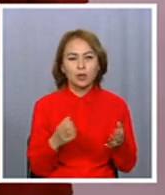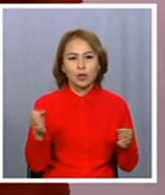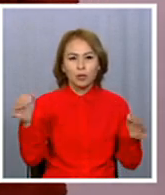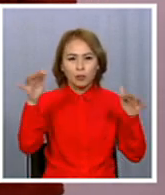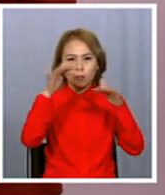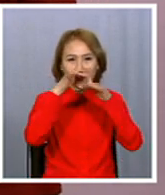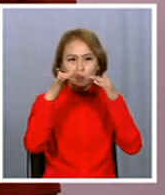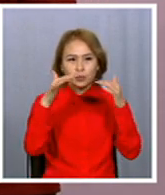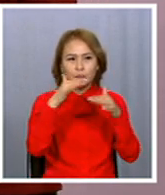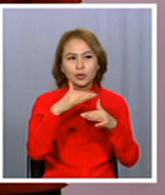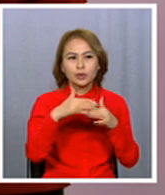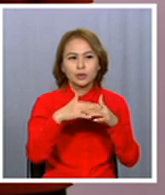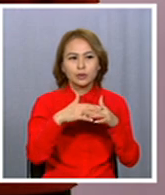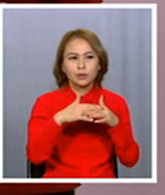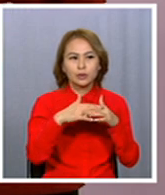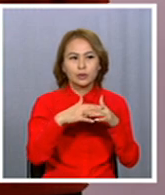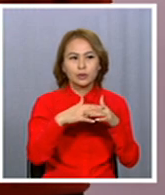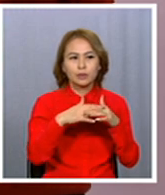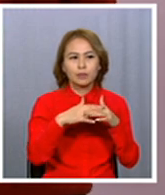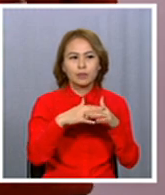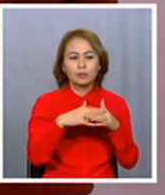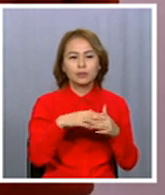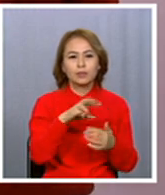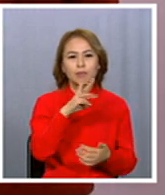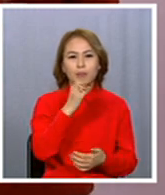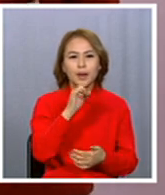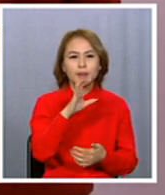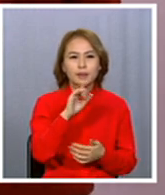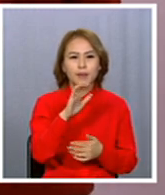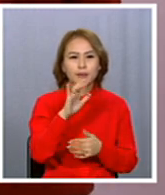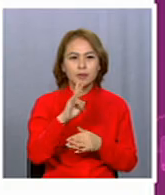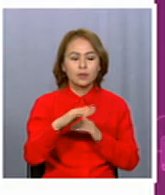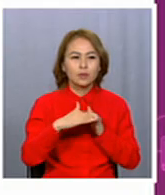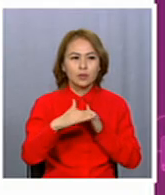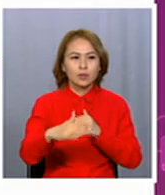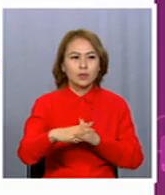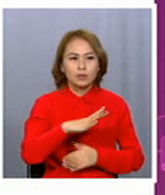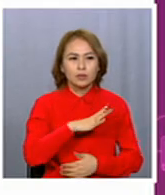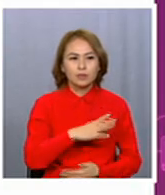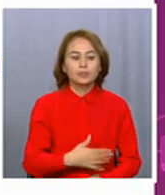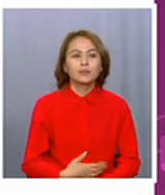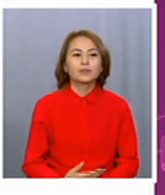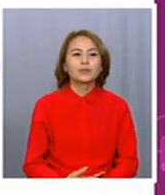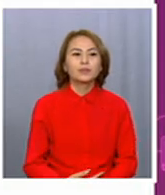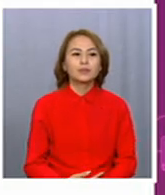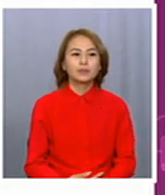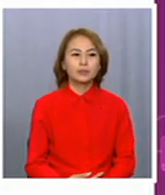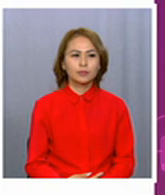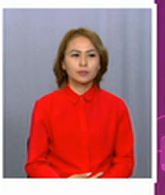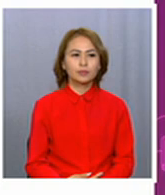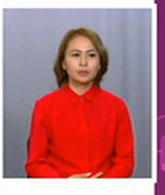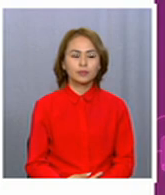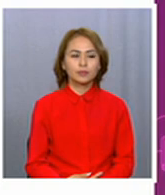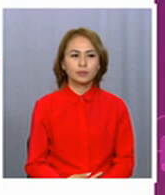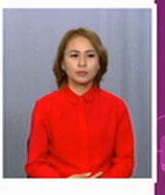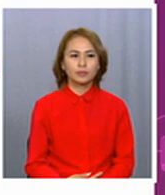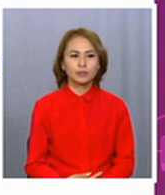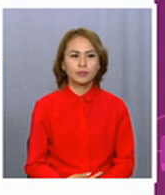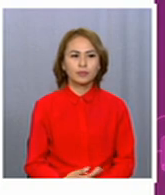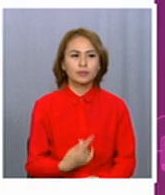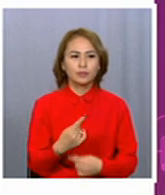көшеді, және майсасын төседі. Жарайсыңдар. Келесі